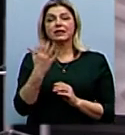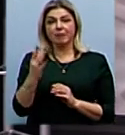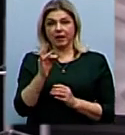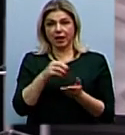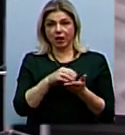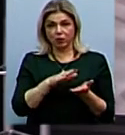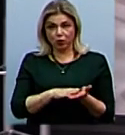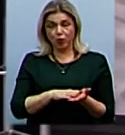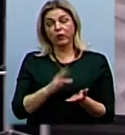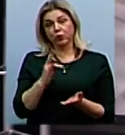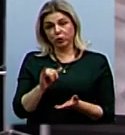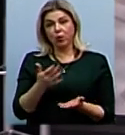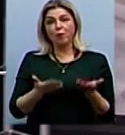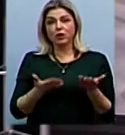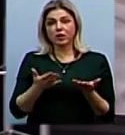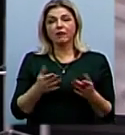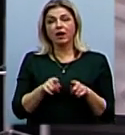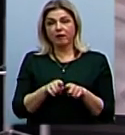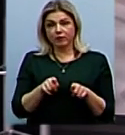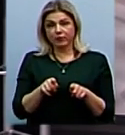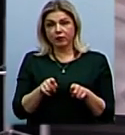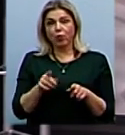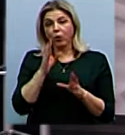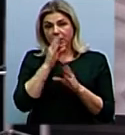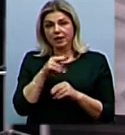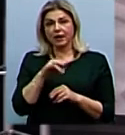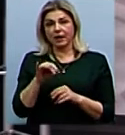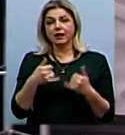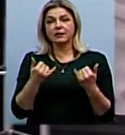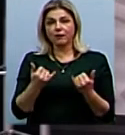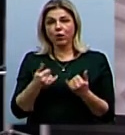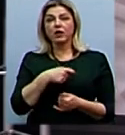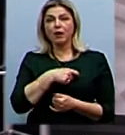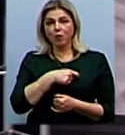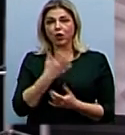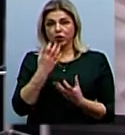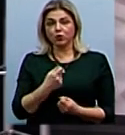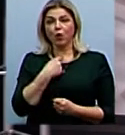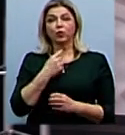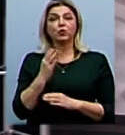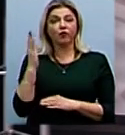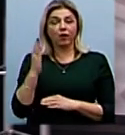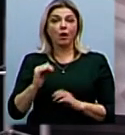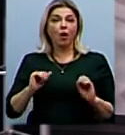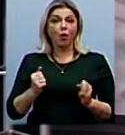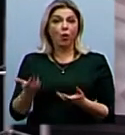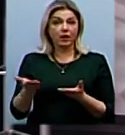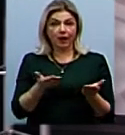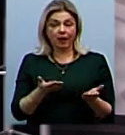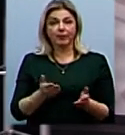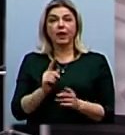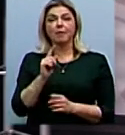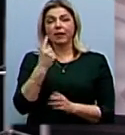зареєстрованих. Ну, можливо, все ж таки щось вдасться сьогодні за щось депутатам ще проголосувати. Колеги, перше